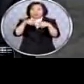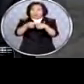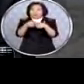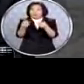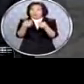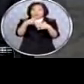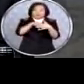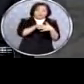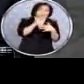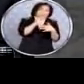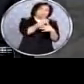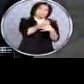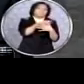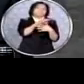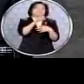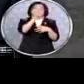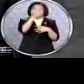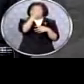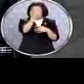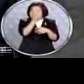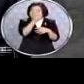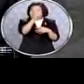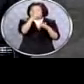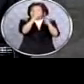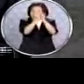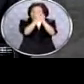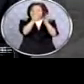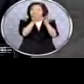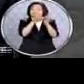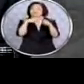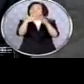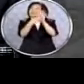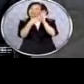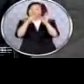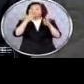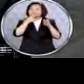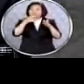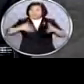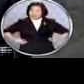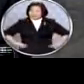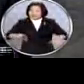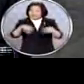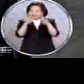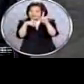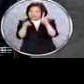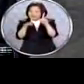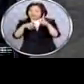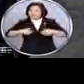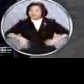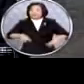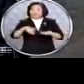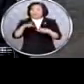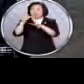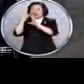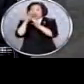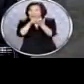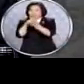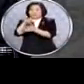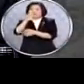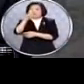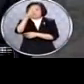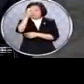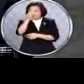就是我们台湾每一位出生的婴儿一出生下来就要背负债务81万，这是多可怕的事